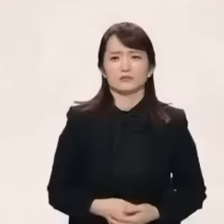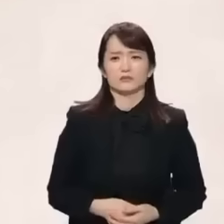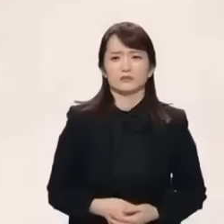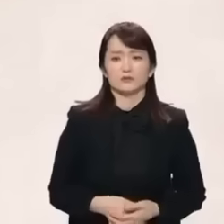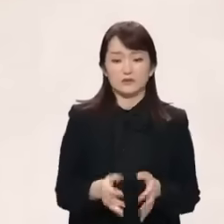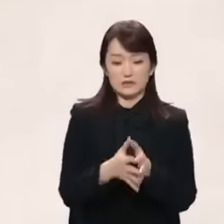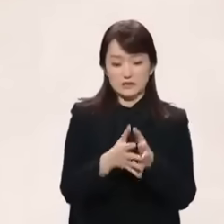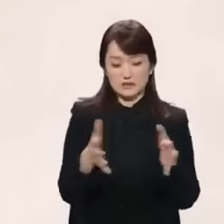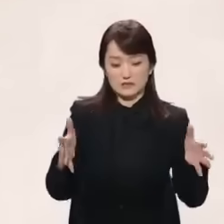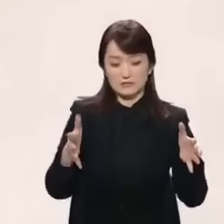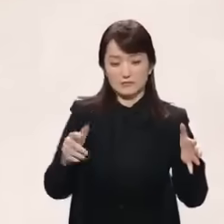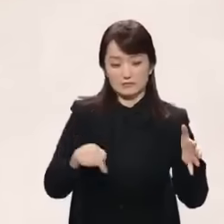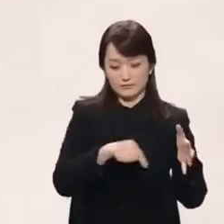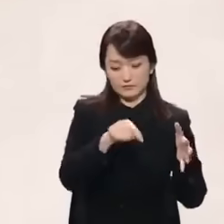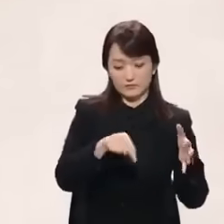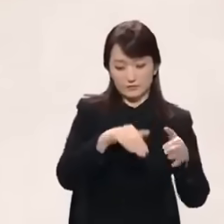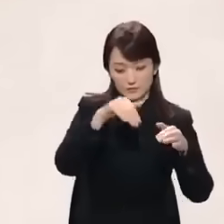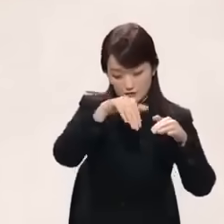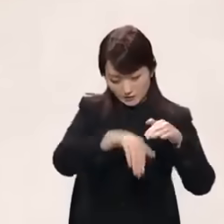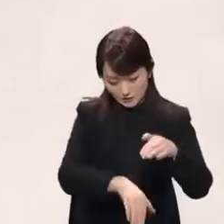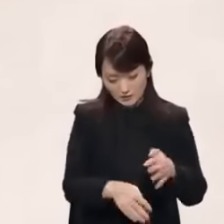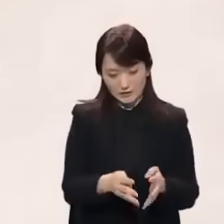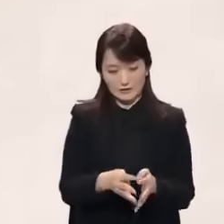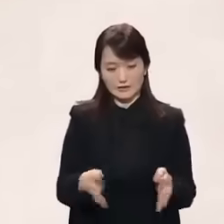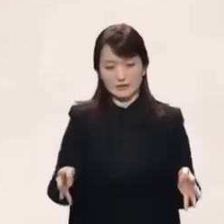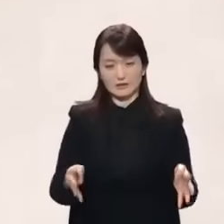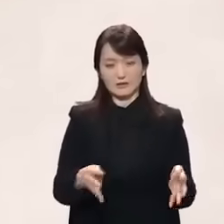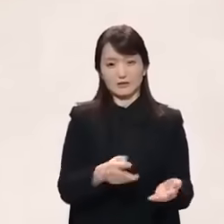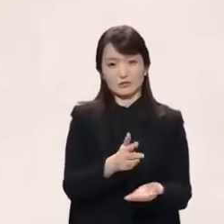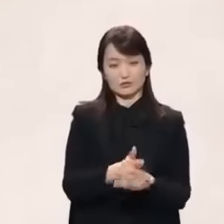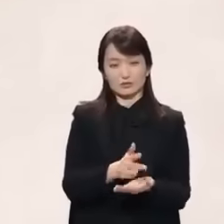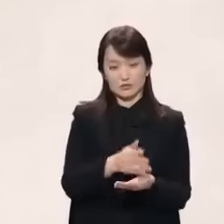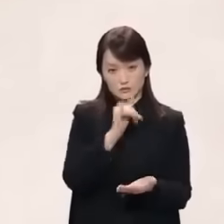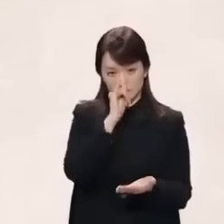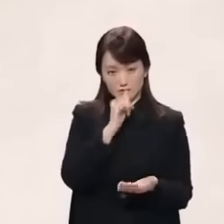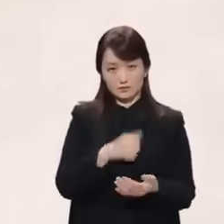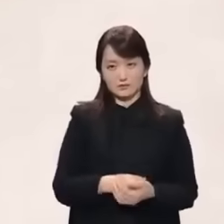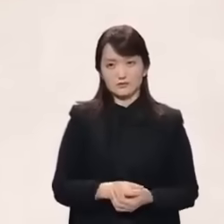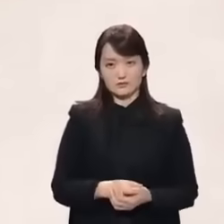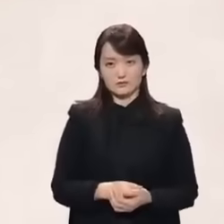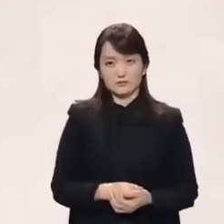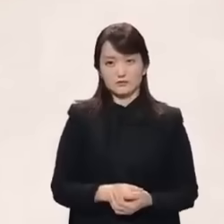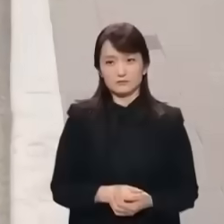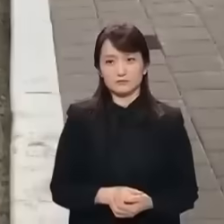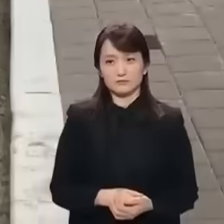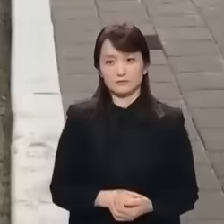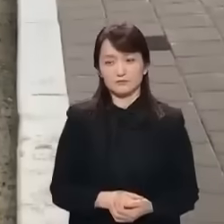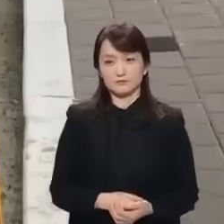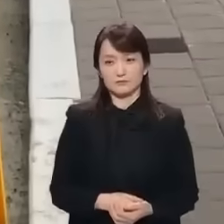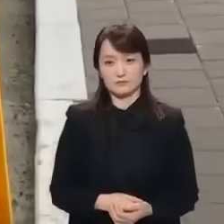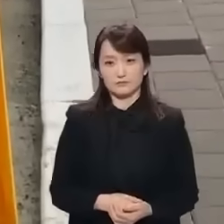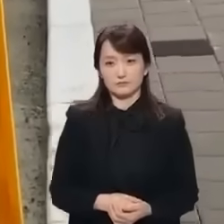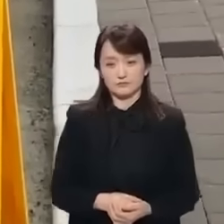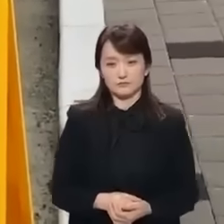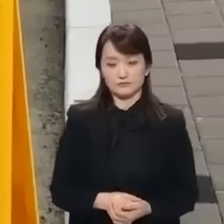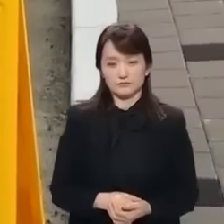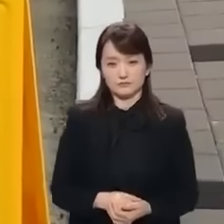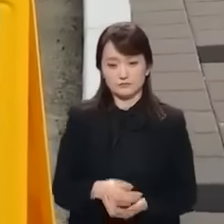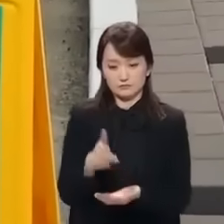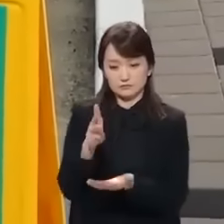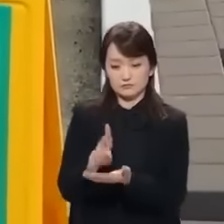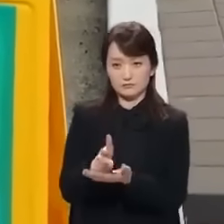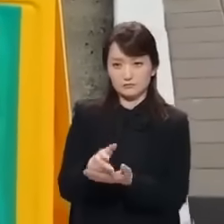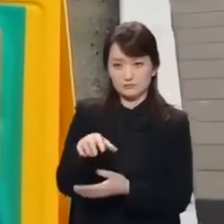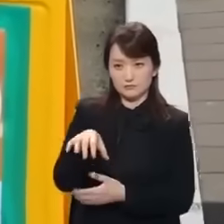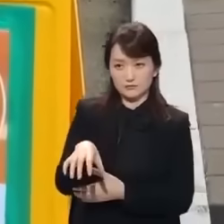해당 아파트 같은 경우는 지하 4층까지 주차장이 있대요. 그러니까 이 제보자에 따르면 이 주차장도 상당히 뭐 빡빡한 것이